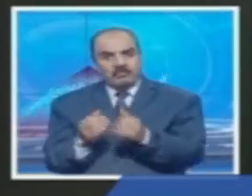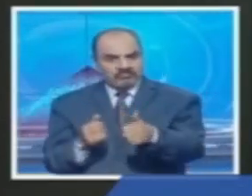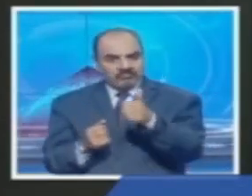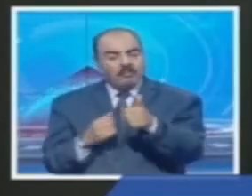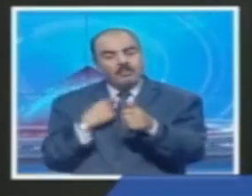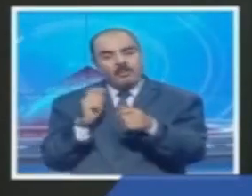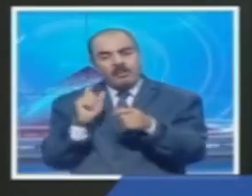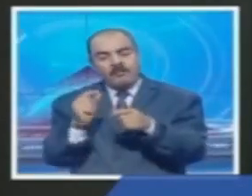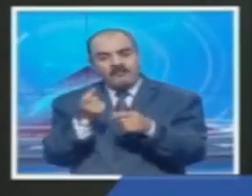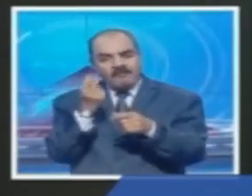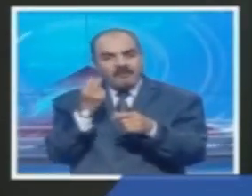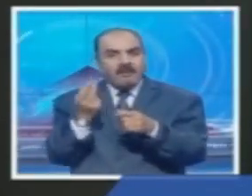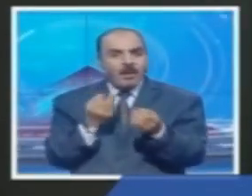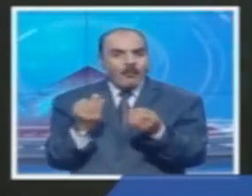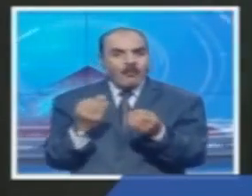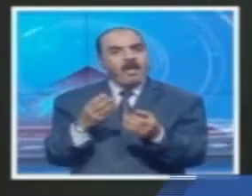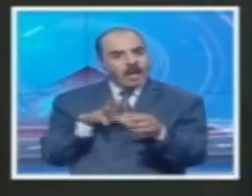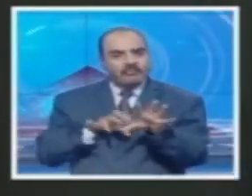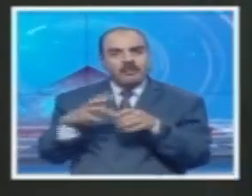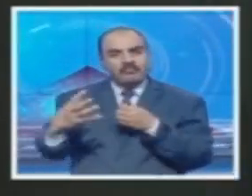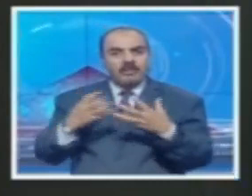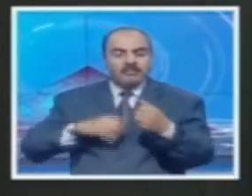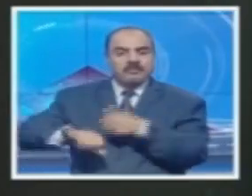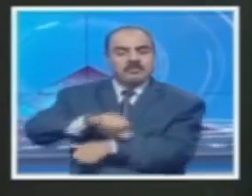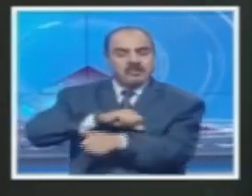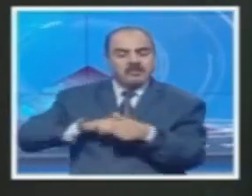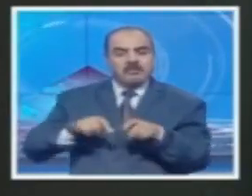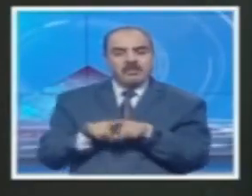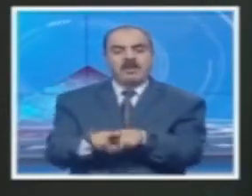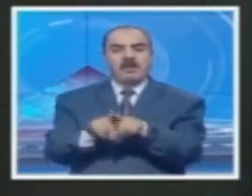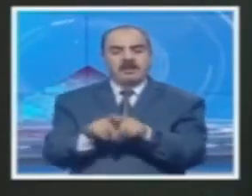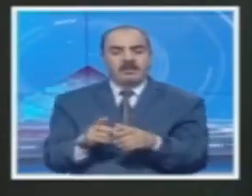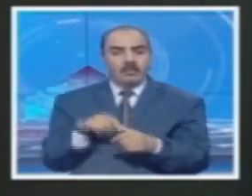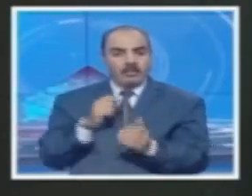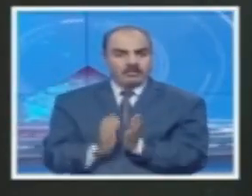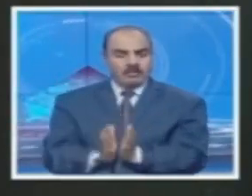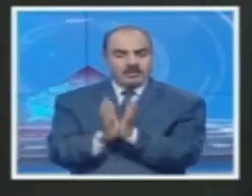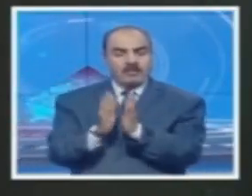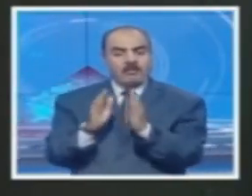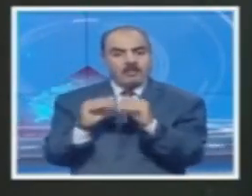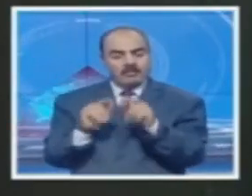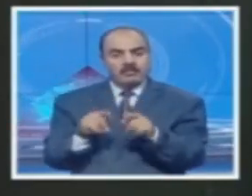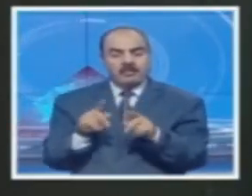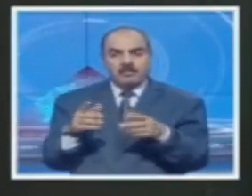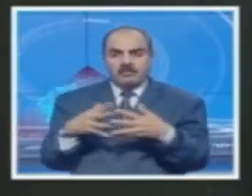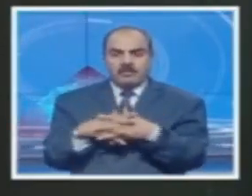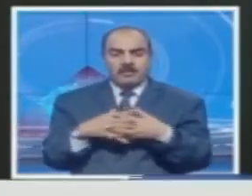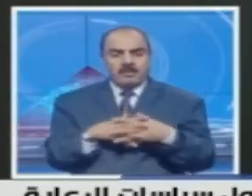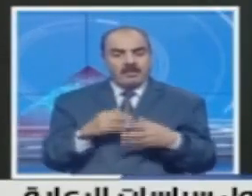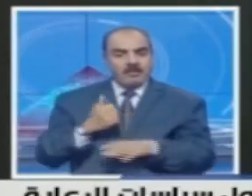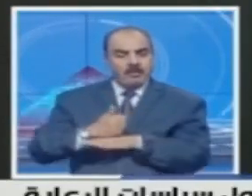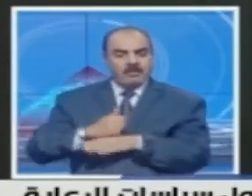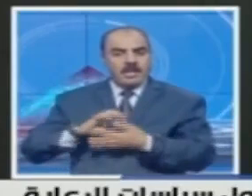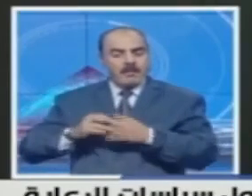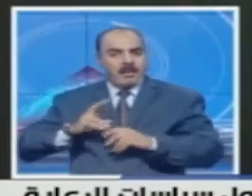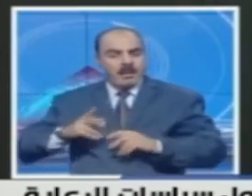خلال تبادل الرؤى والخبرات، إضافة إلى العمل جنبا إلى جنب مع وزارة التضامن الاجتماعي وشركاء التنمية وتحديد